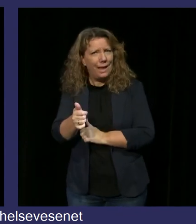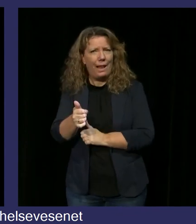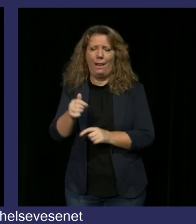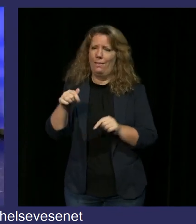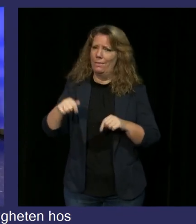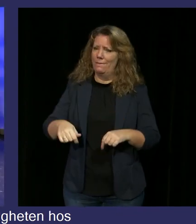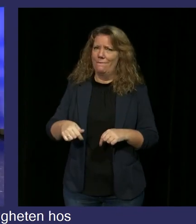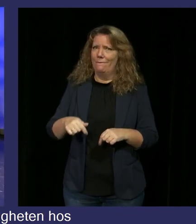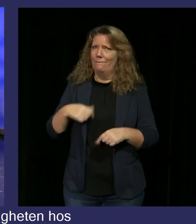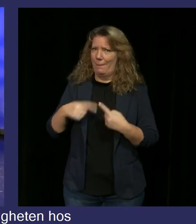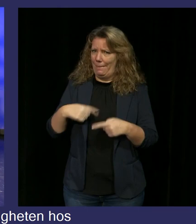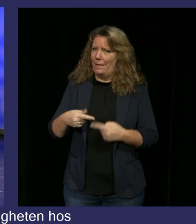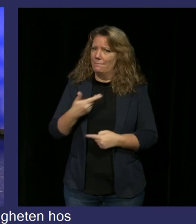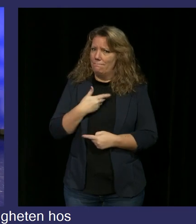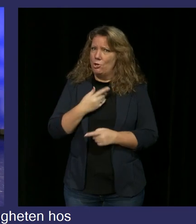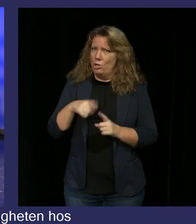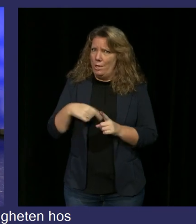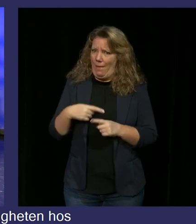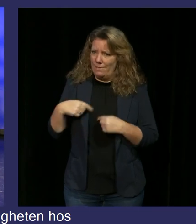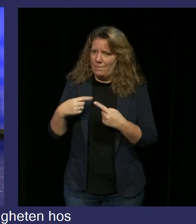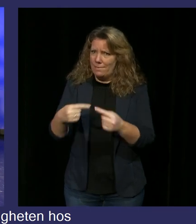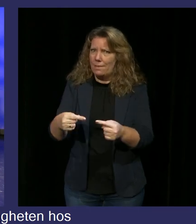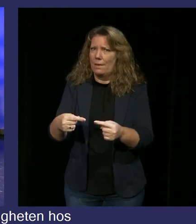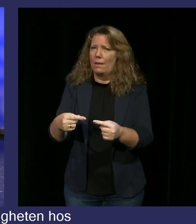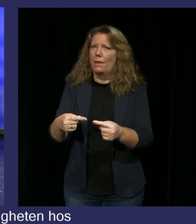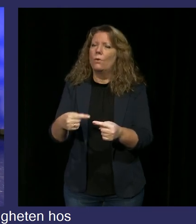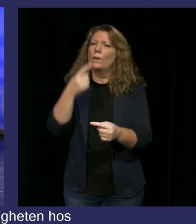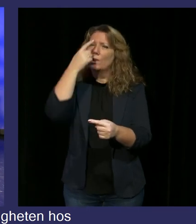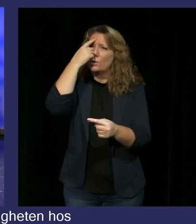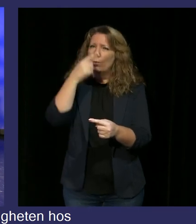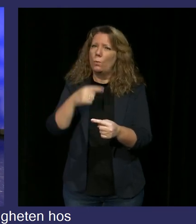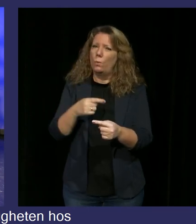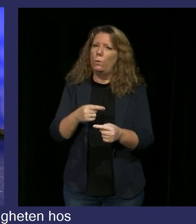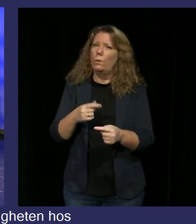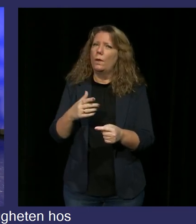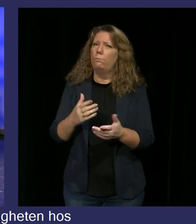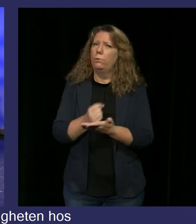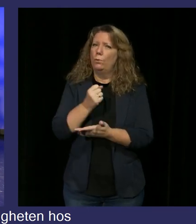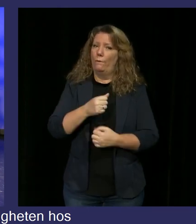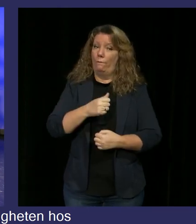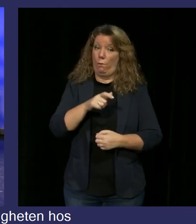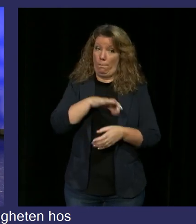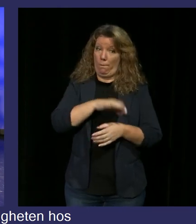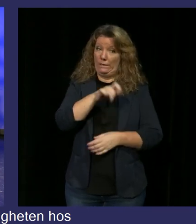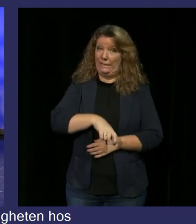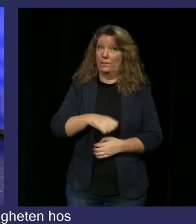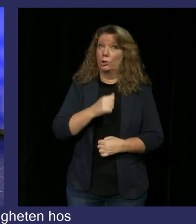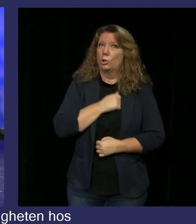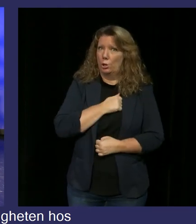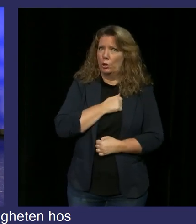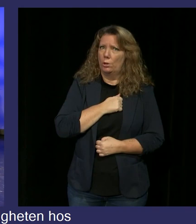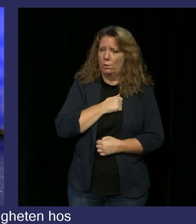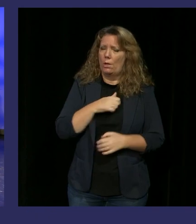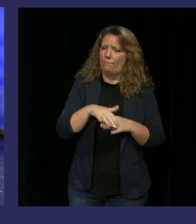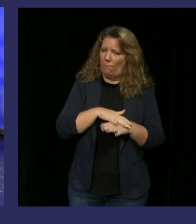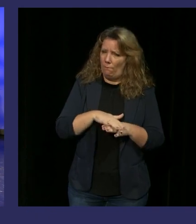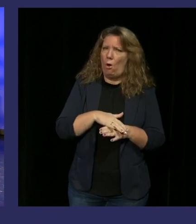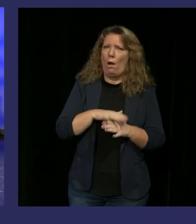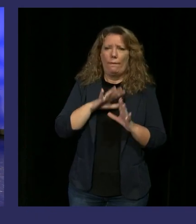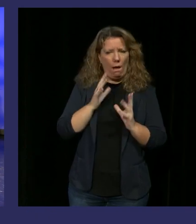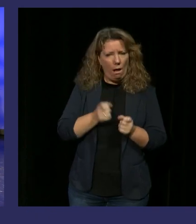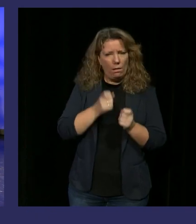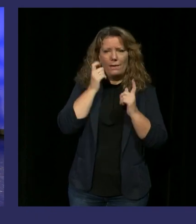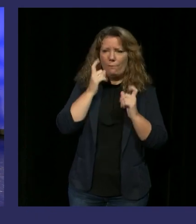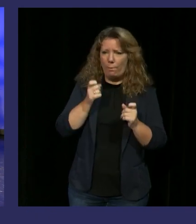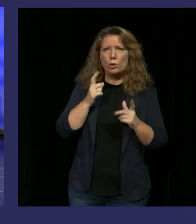gå, for jeg tror også det hjelper på tryggheten hos pasientene, så føler at den faktisk får gitt den informasjonen